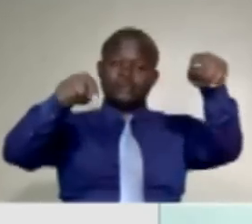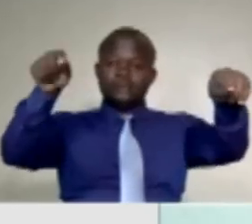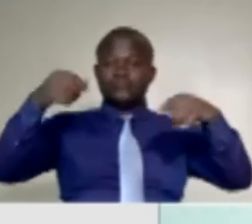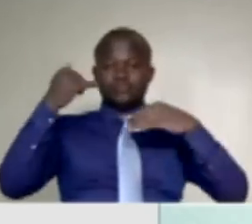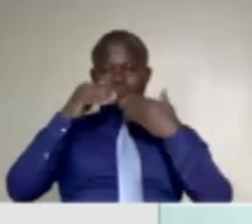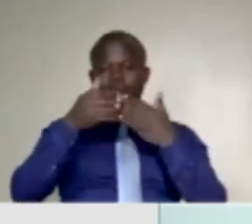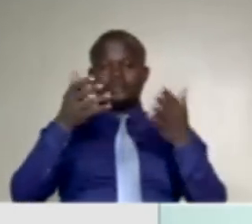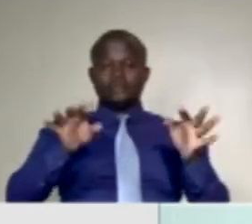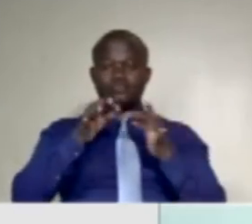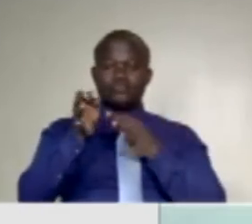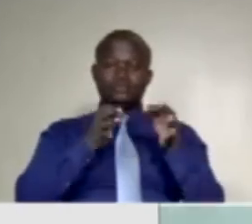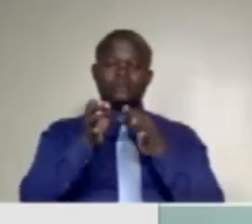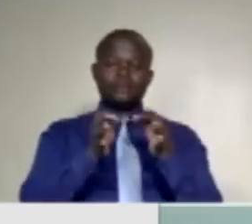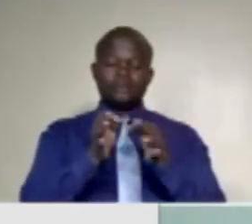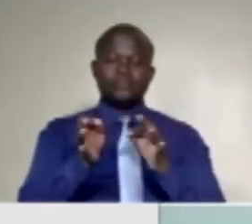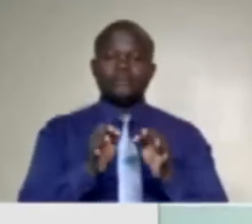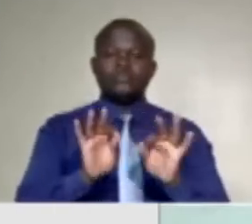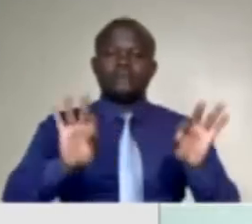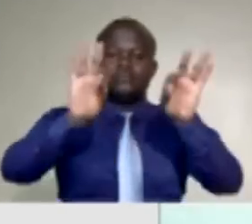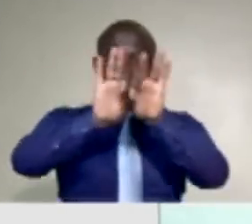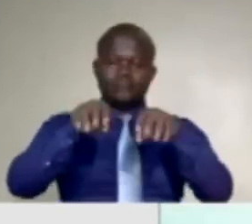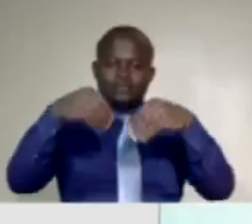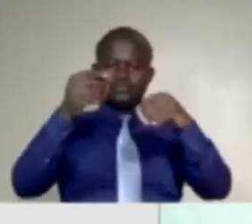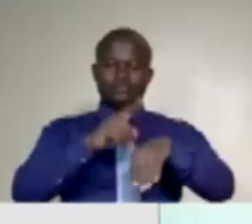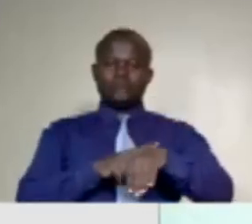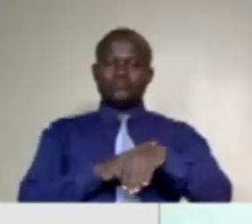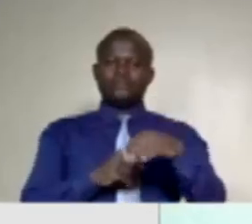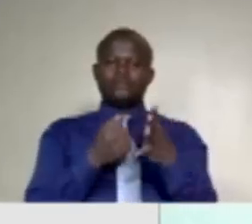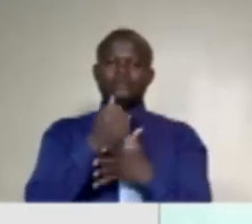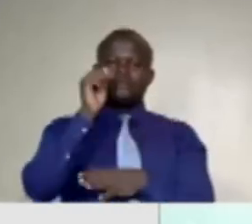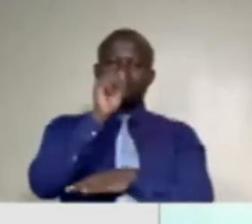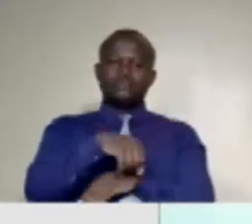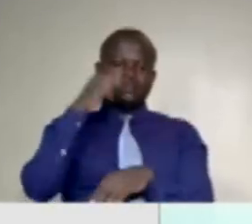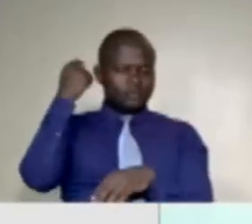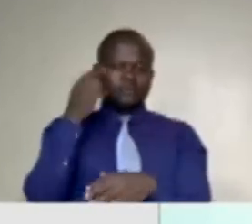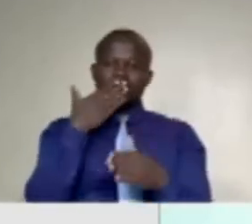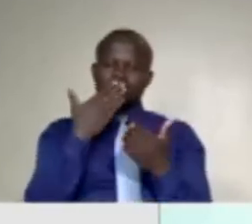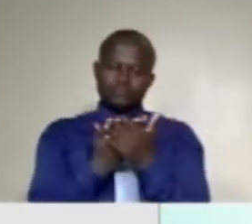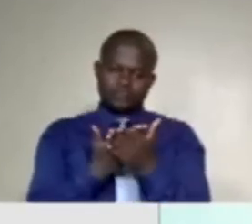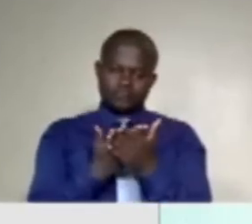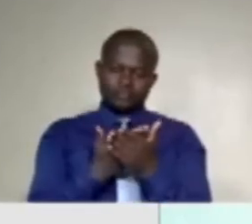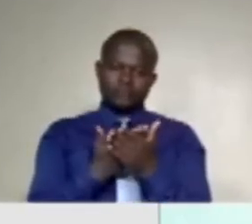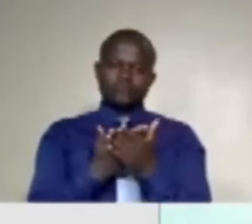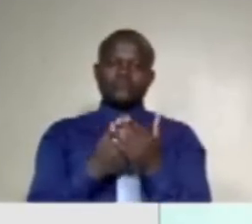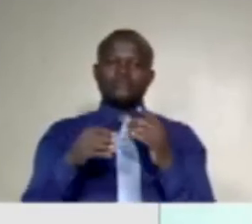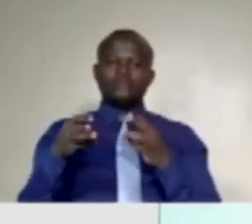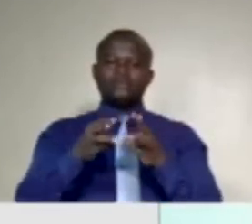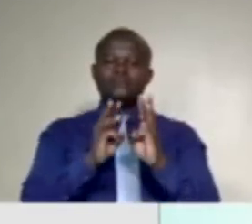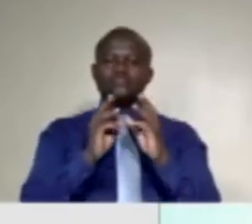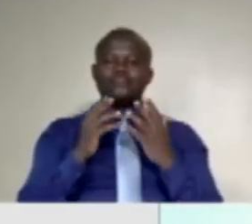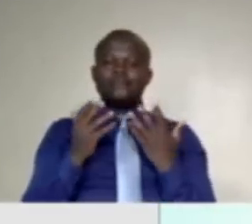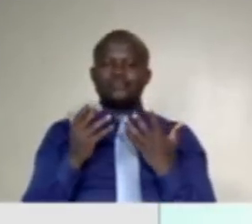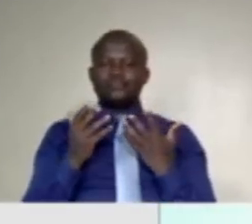umaze kubasobanurira birakwiriye kubaho n'umwanya bituma barushaho kubyumva neza ku